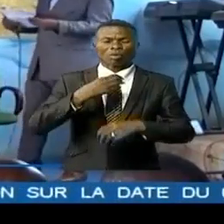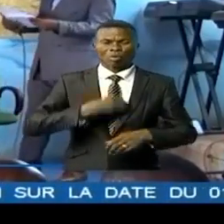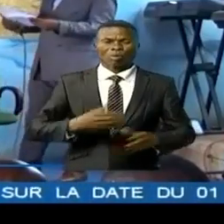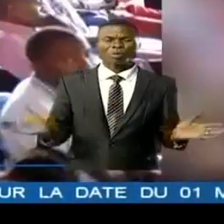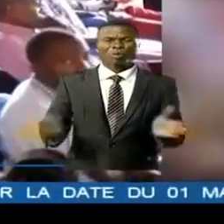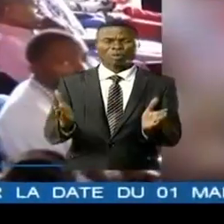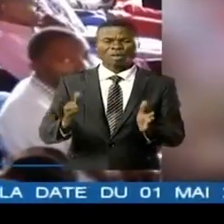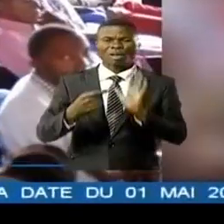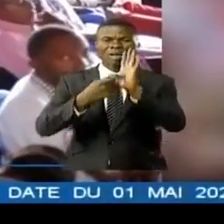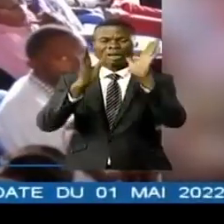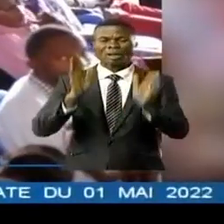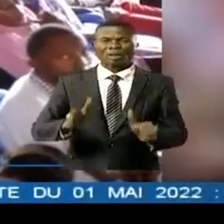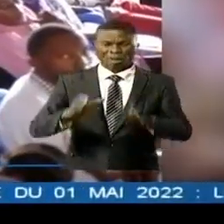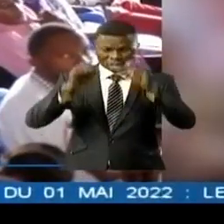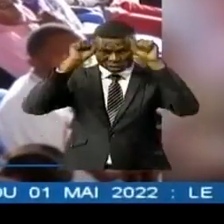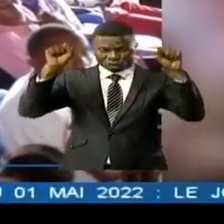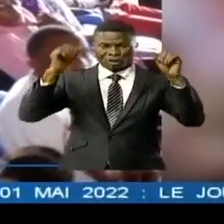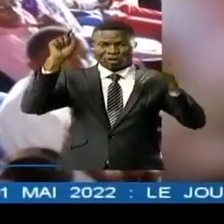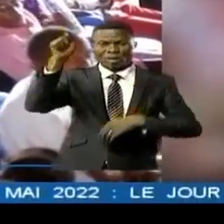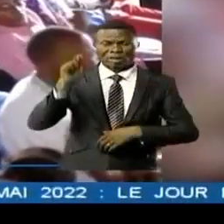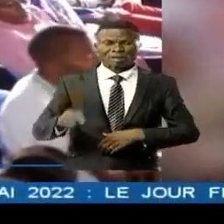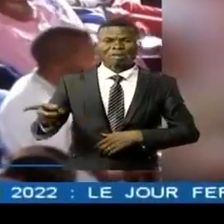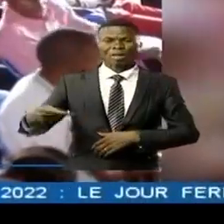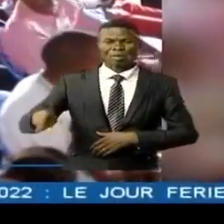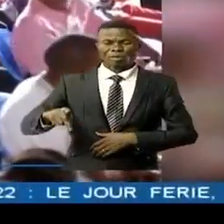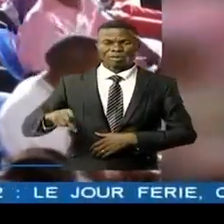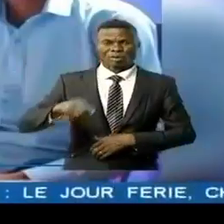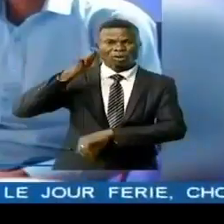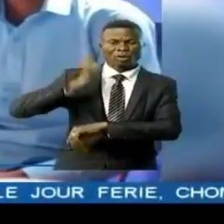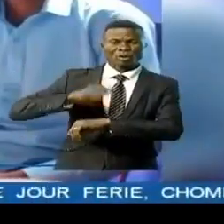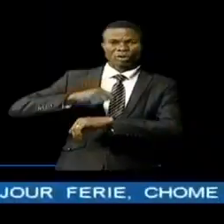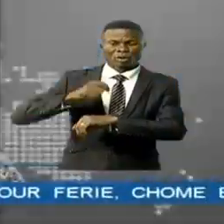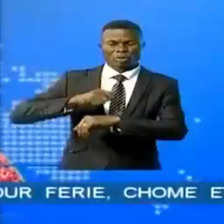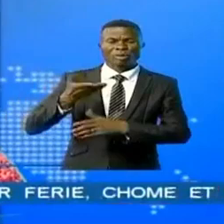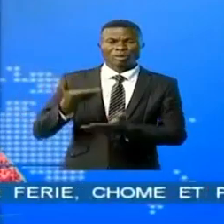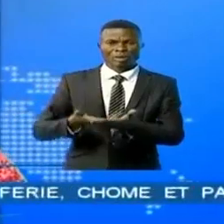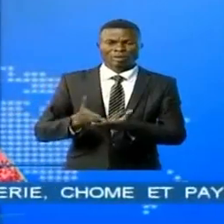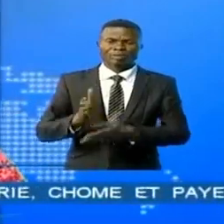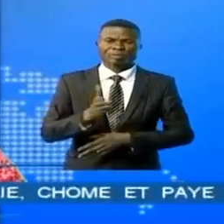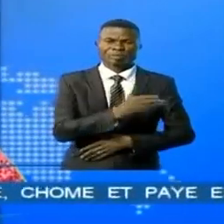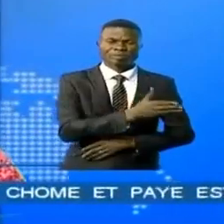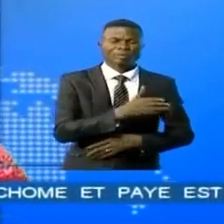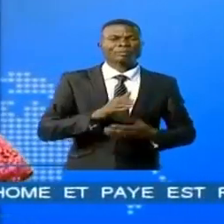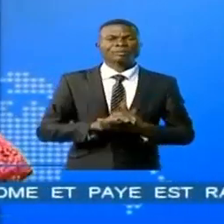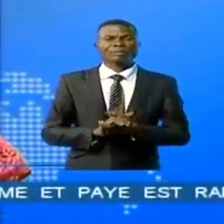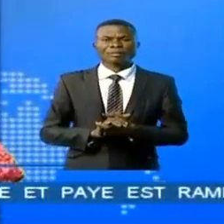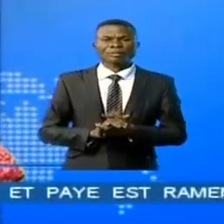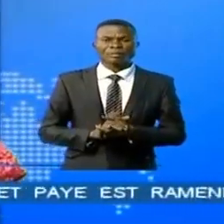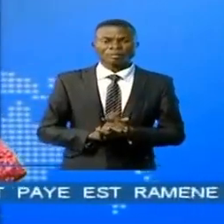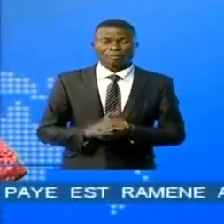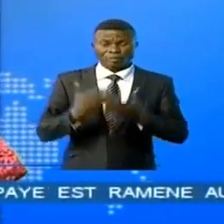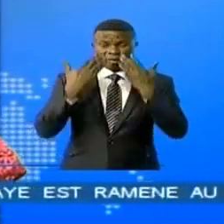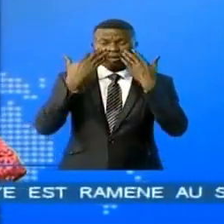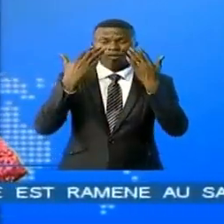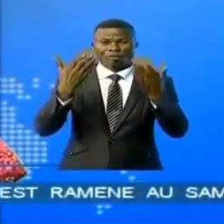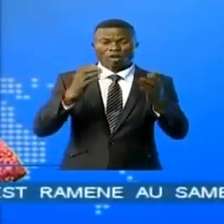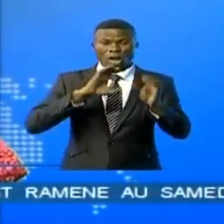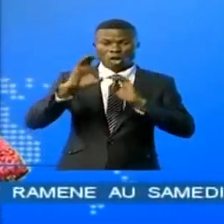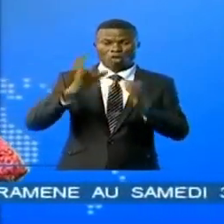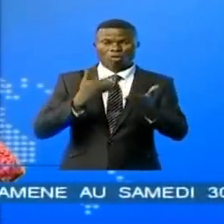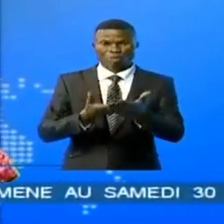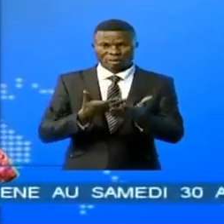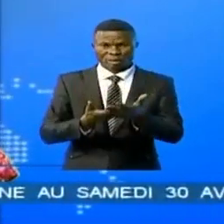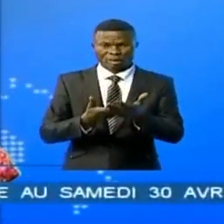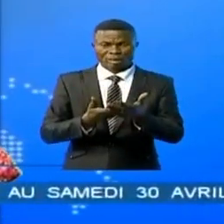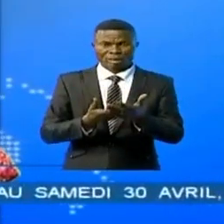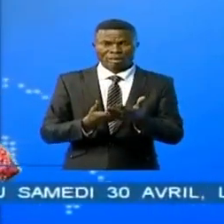réprésentant du chef de division provinciale la justice et garde des sceaux et ce communiqué au fait